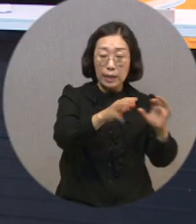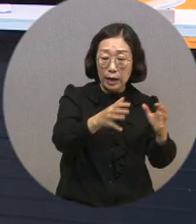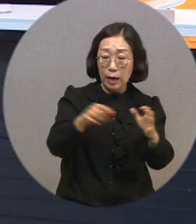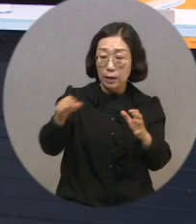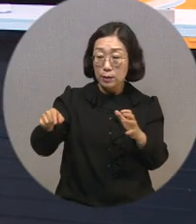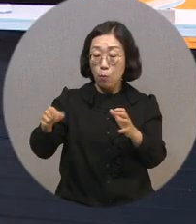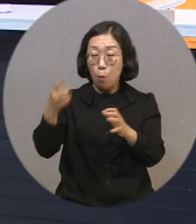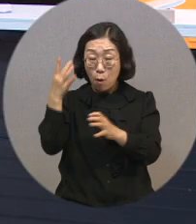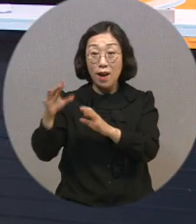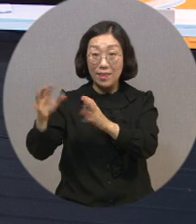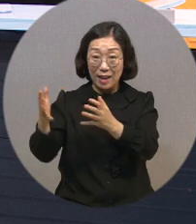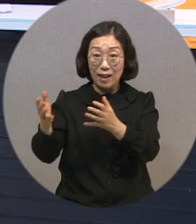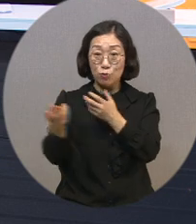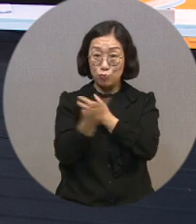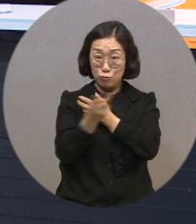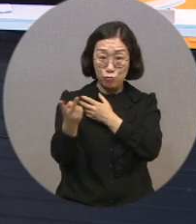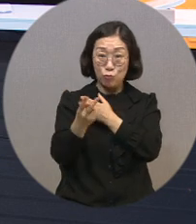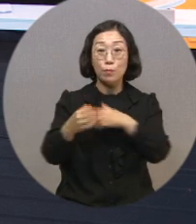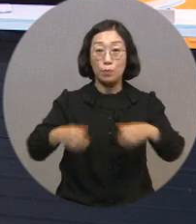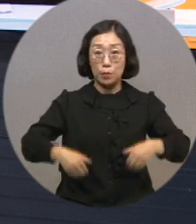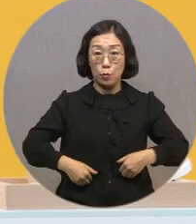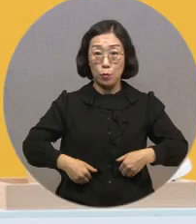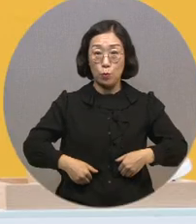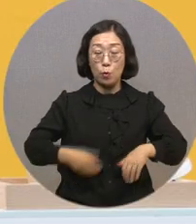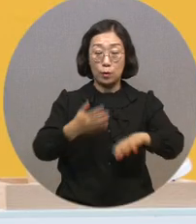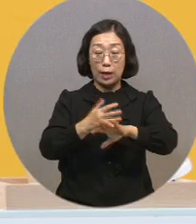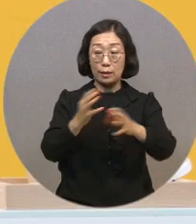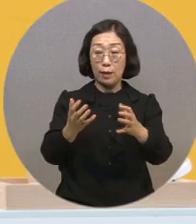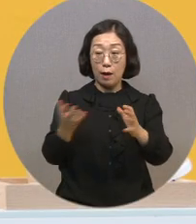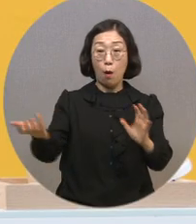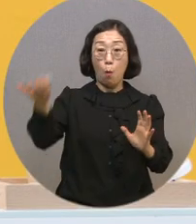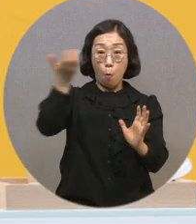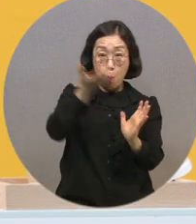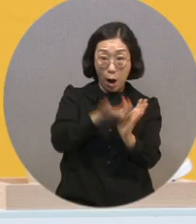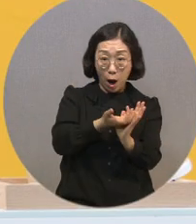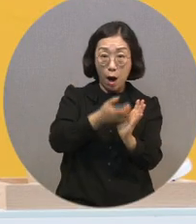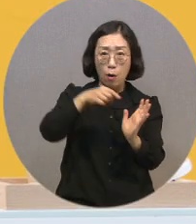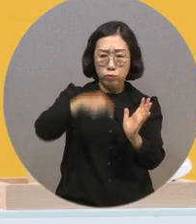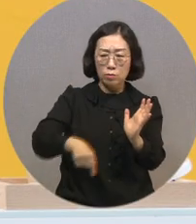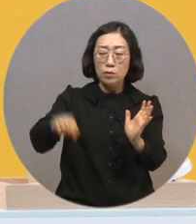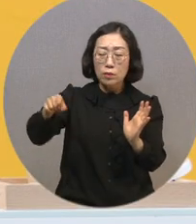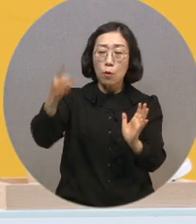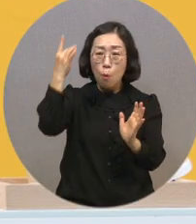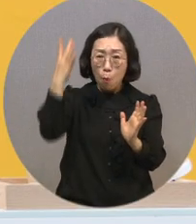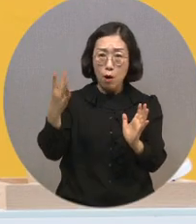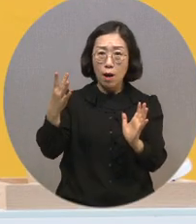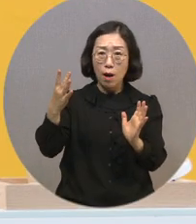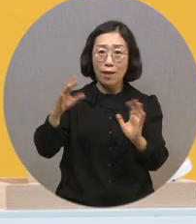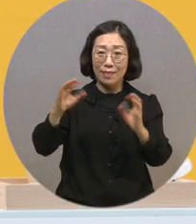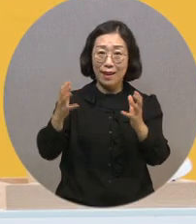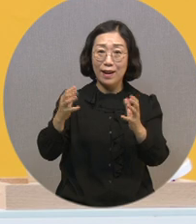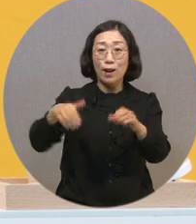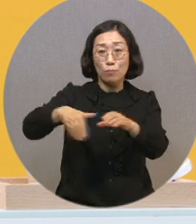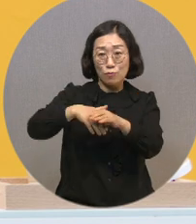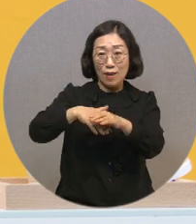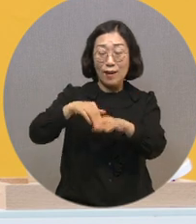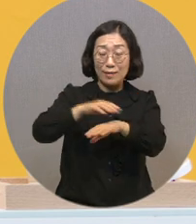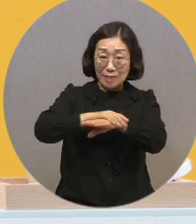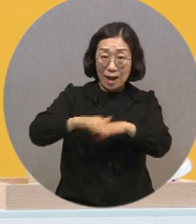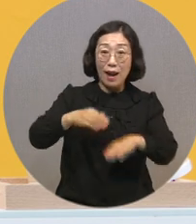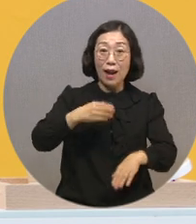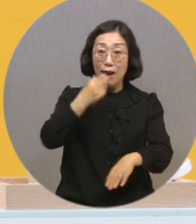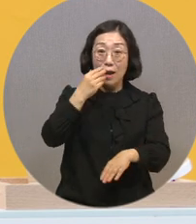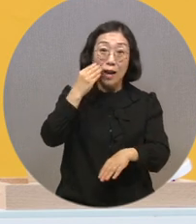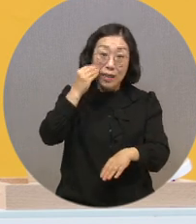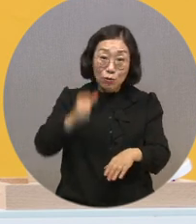된다. 이를테면은 타국에서 들어온 그 아이는 그 국가의 문화를 누구보다도 잘 알 것이고 네. 우리